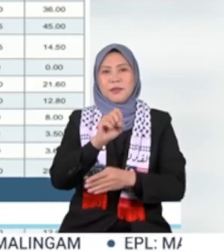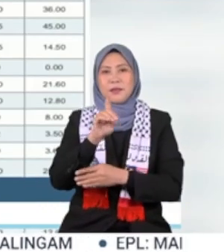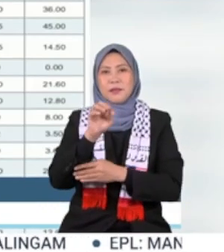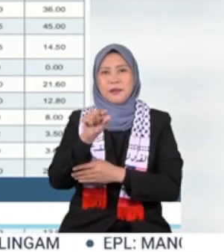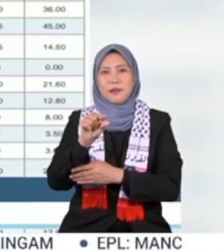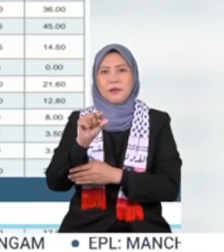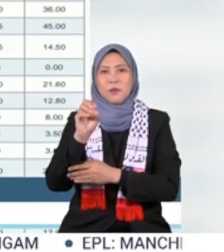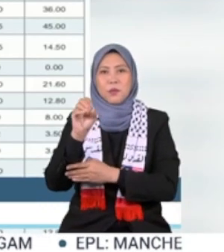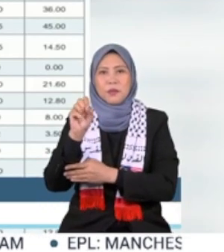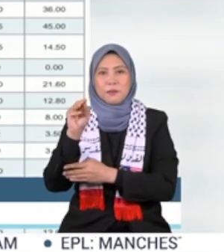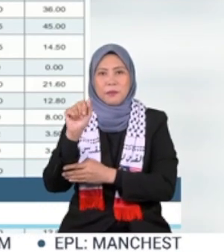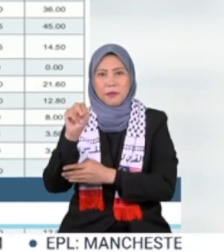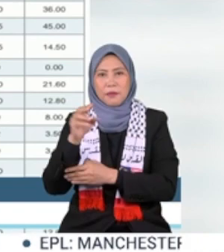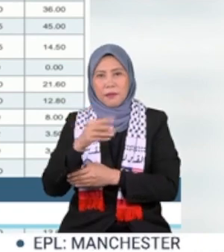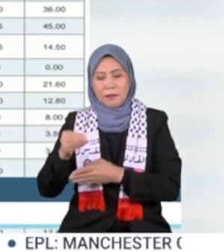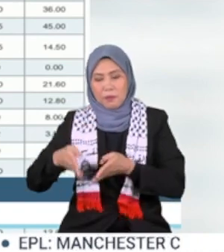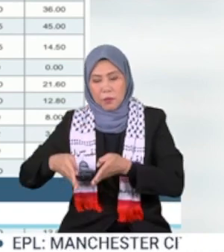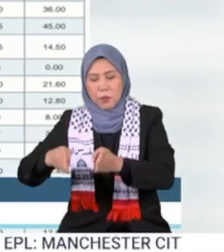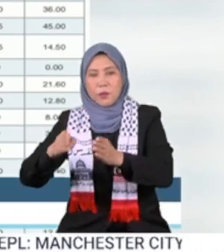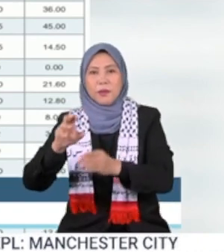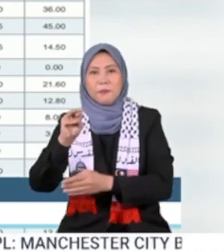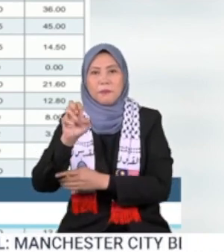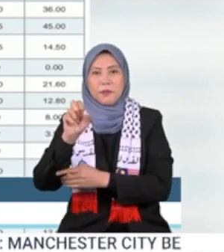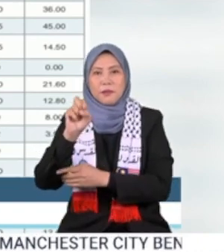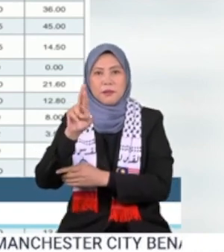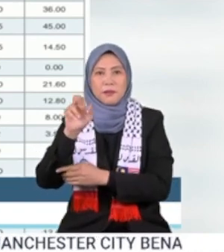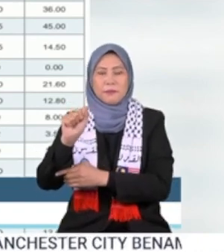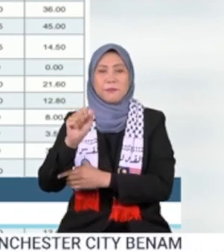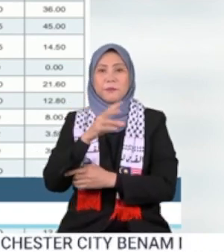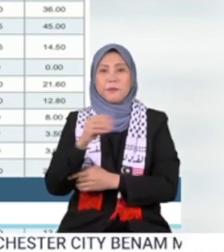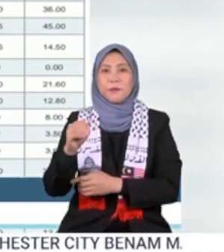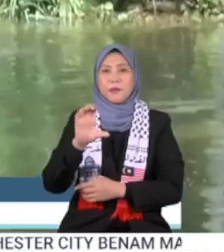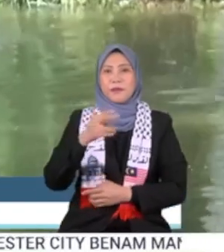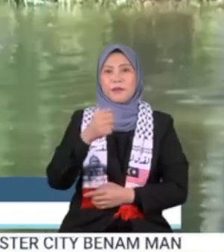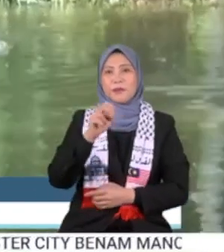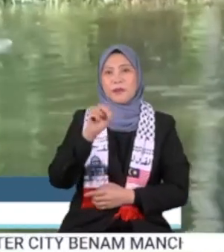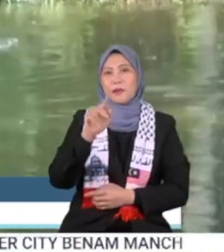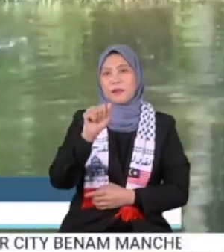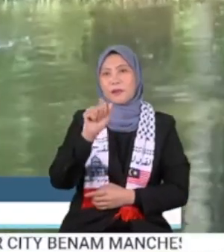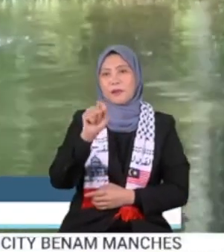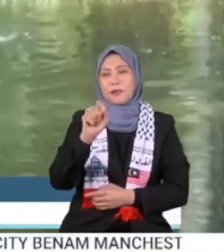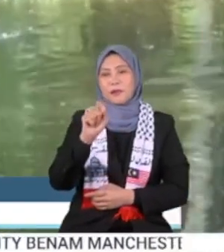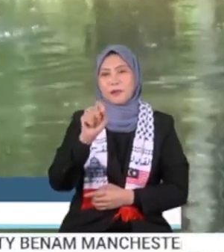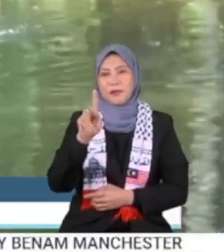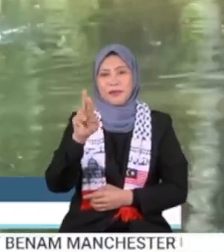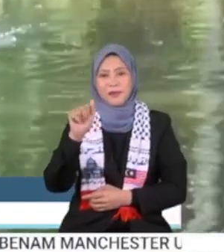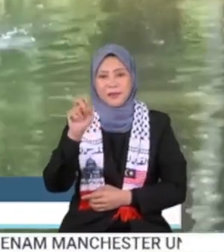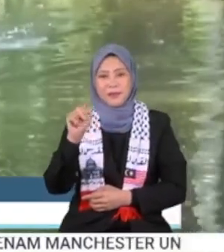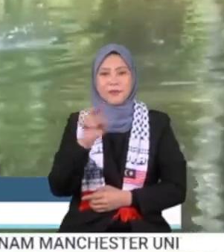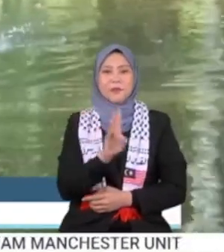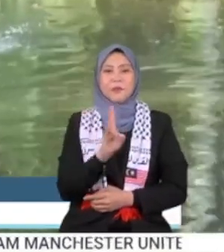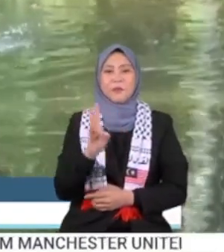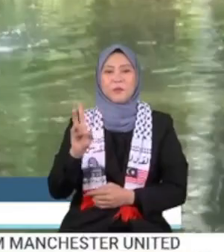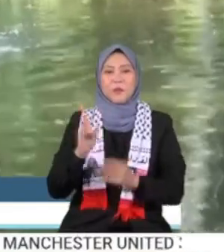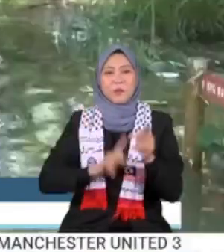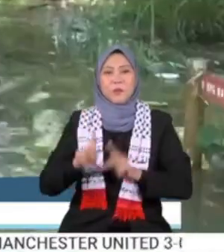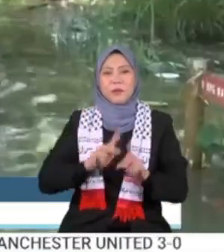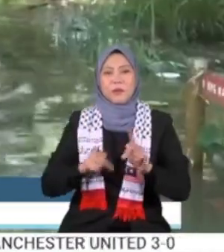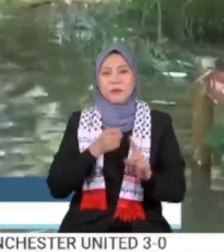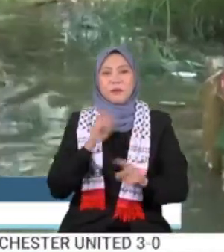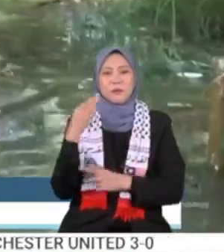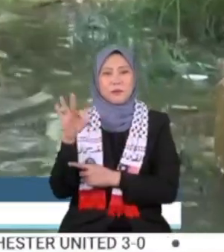serta lorong mesra PPS sekolah kebangsaan cangkat lobak di daerah Kerian pula menempatkan 77 penduduk daripada